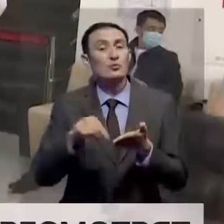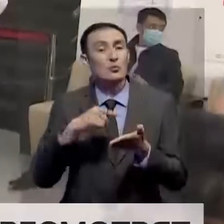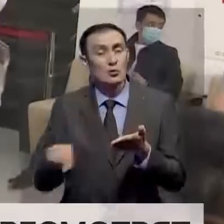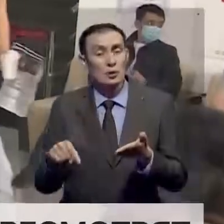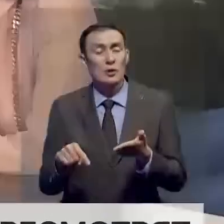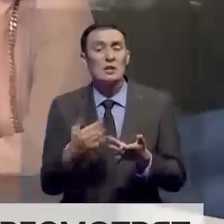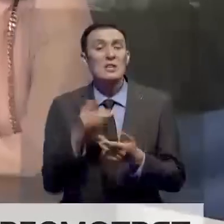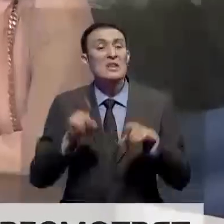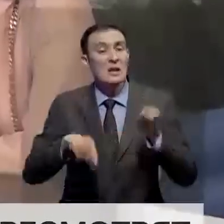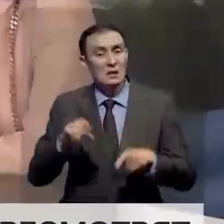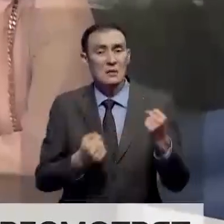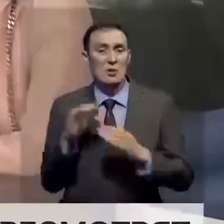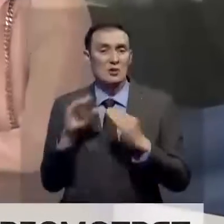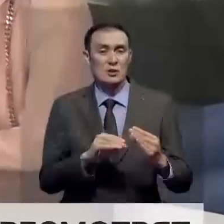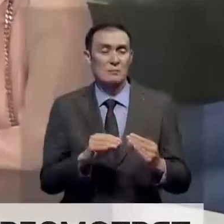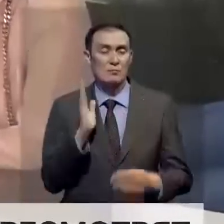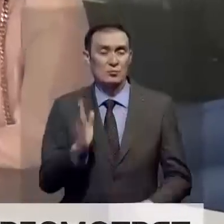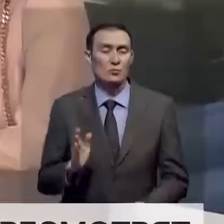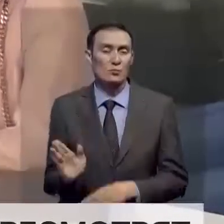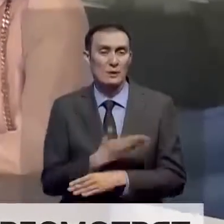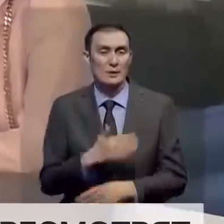некоторые модели машин.